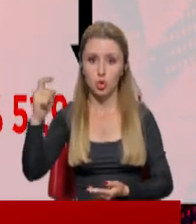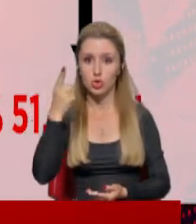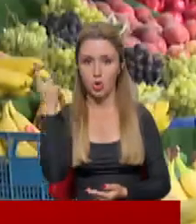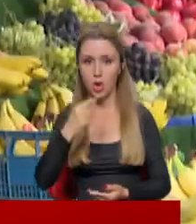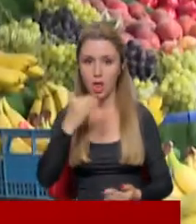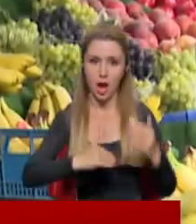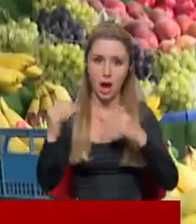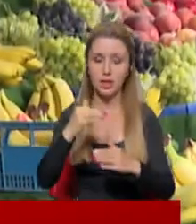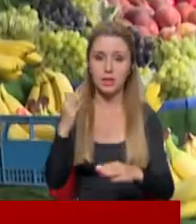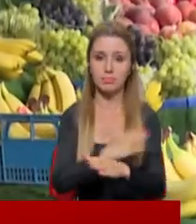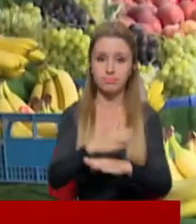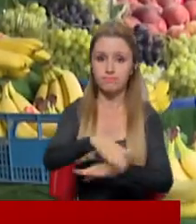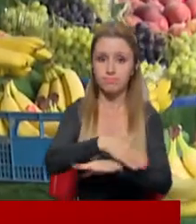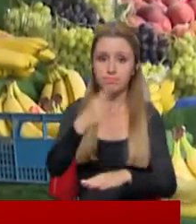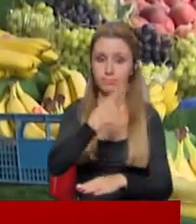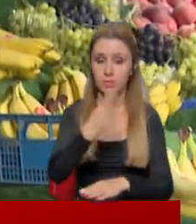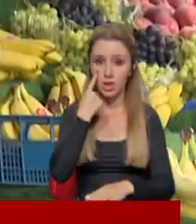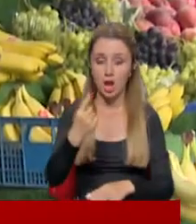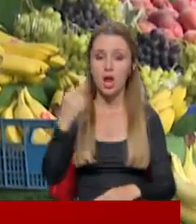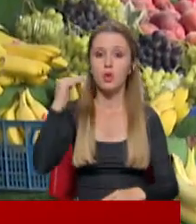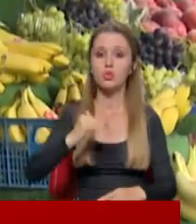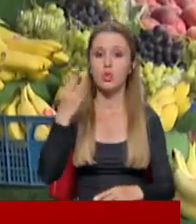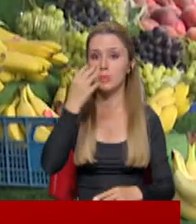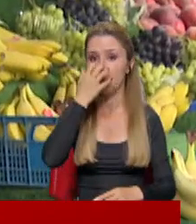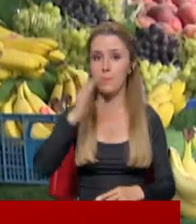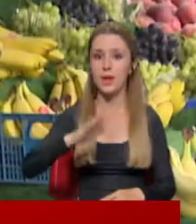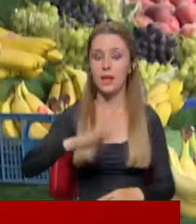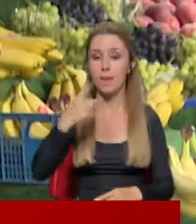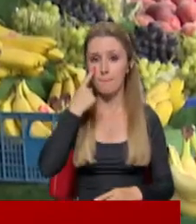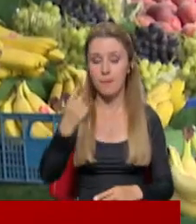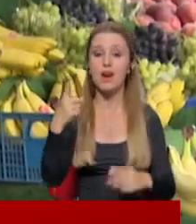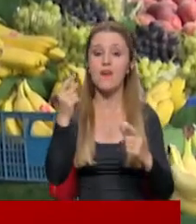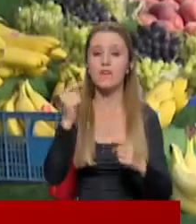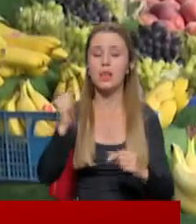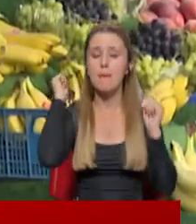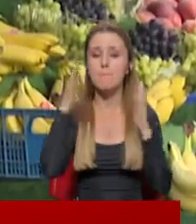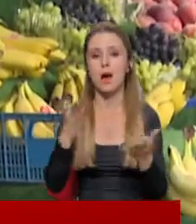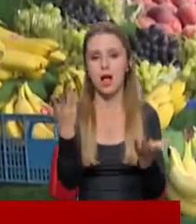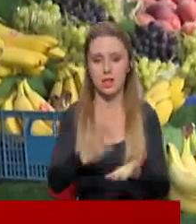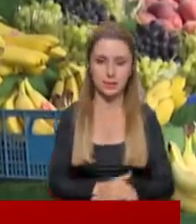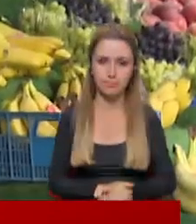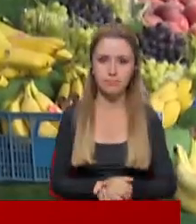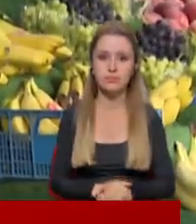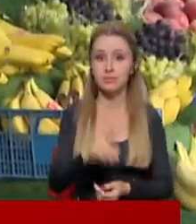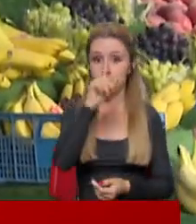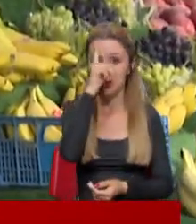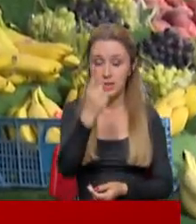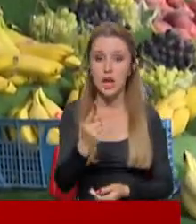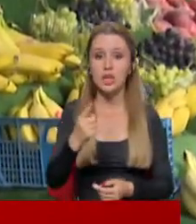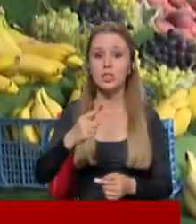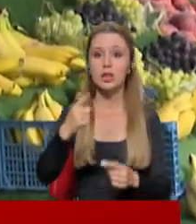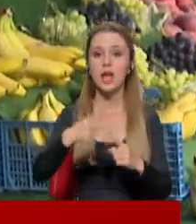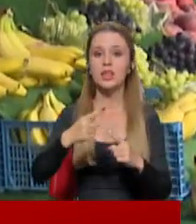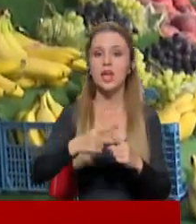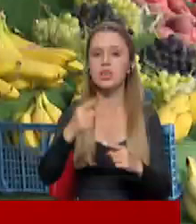arttı en uygun olması beklenen tezgahta bile fiyatlar cep yakacak cinsten sadece taze